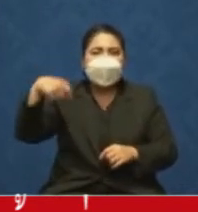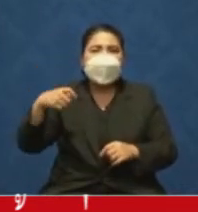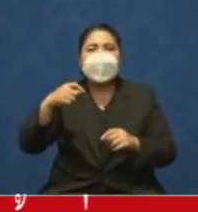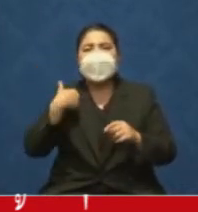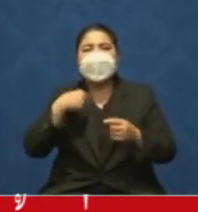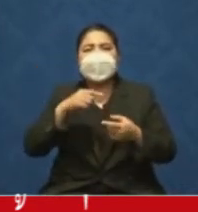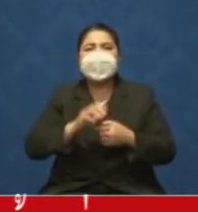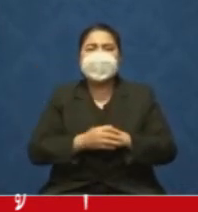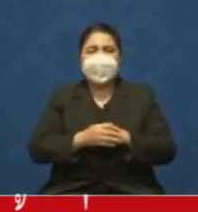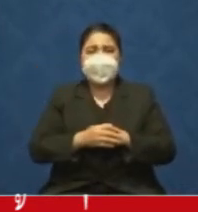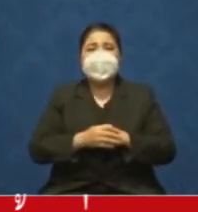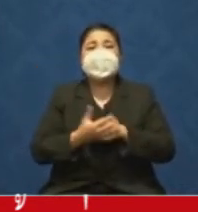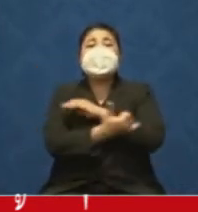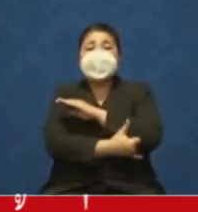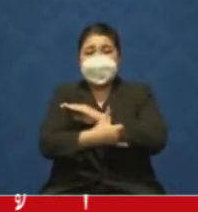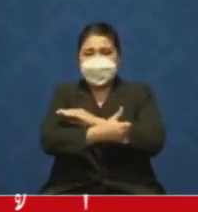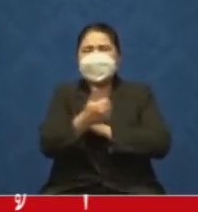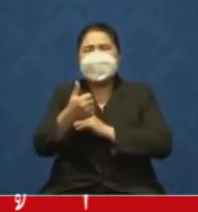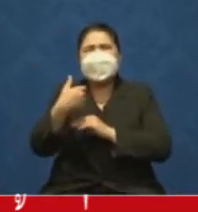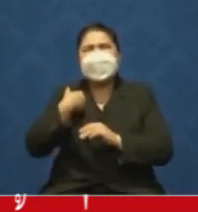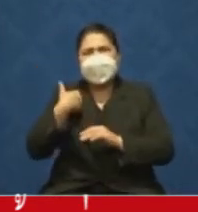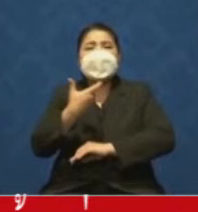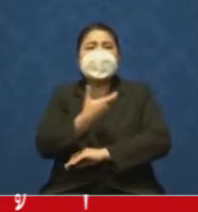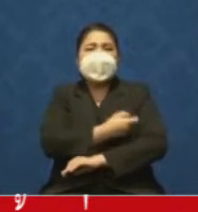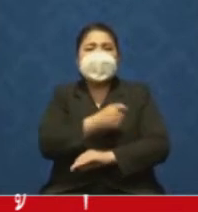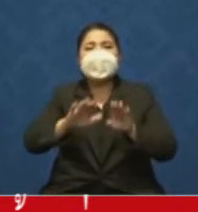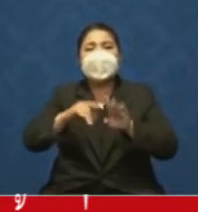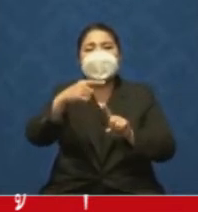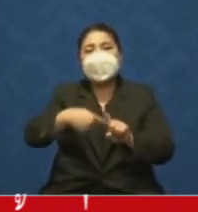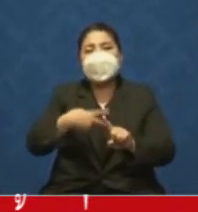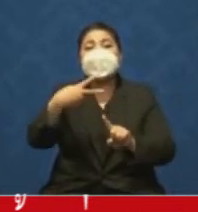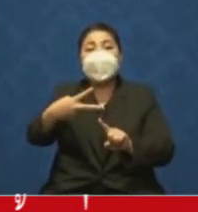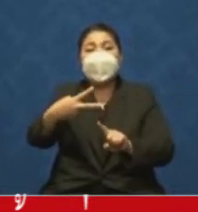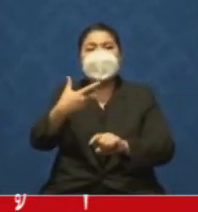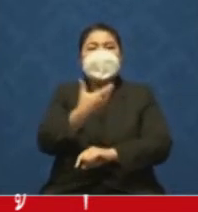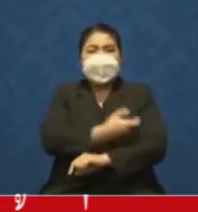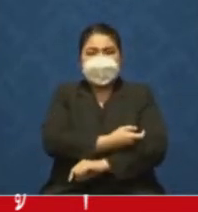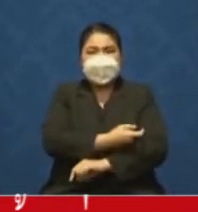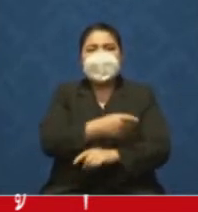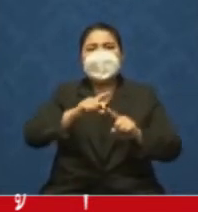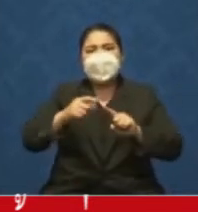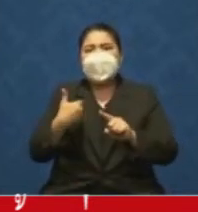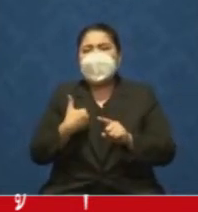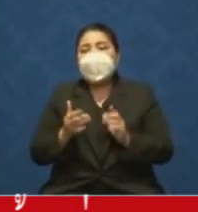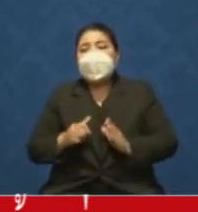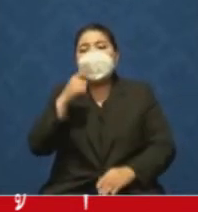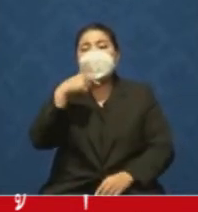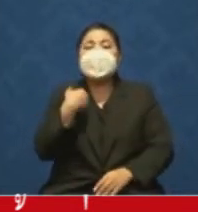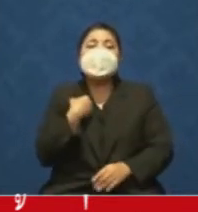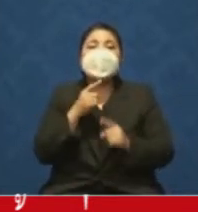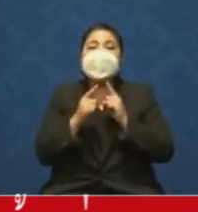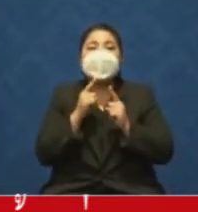เพื่อนบ้านเขาฉีดกันตงแต่ช่วงเดือนกุมภาพันแต่คนไทยซึงคุยนักคุยหนา